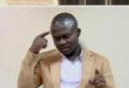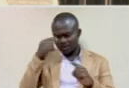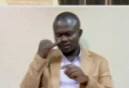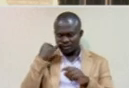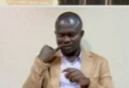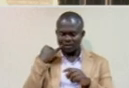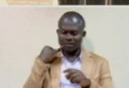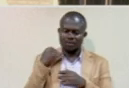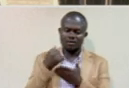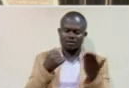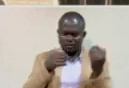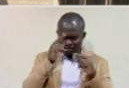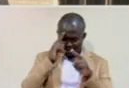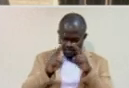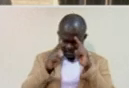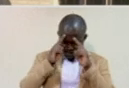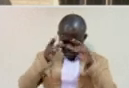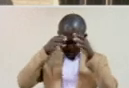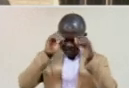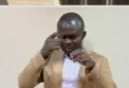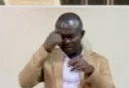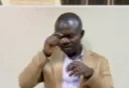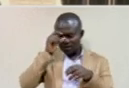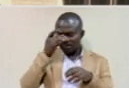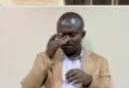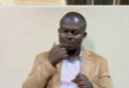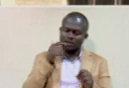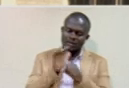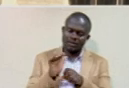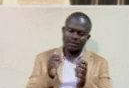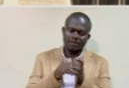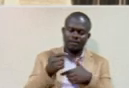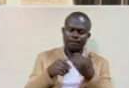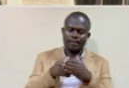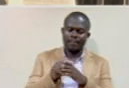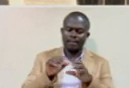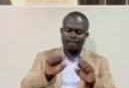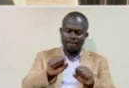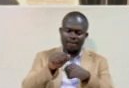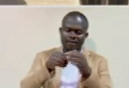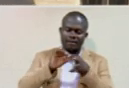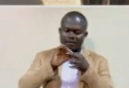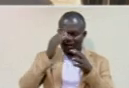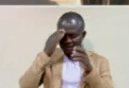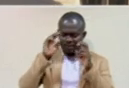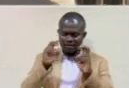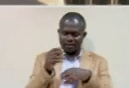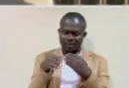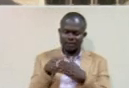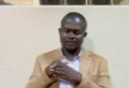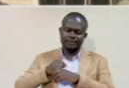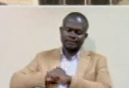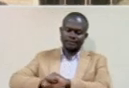cyane w'uko nyakubahwa Perezida wa Repubulika yabasezeranyije, kandi tuzagumya kubifatamo kubifatanya kugira ngo